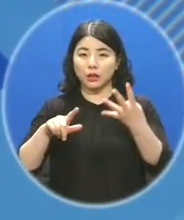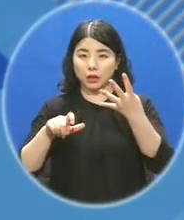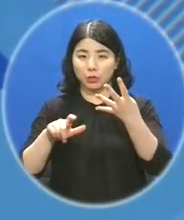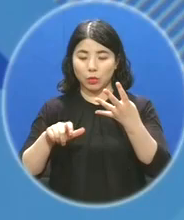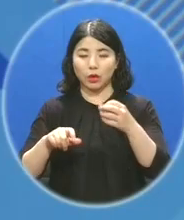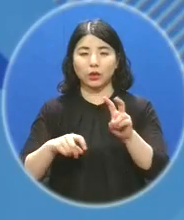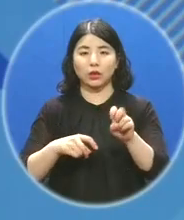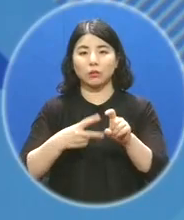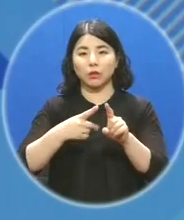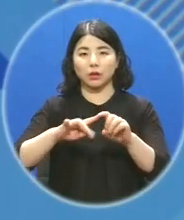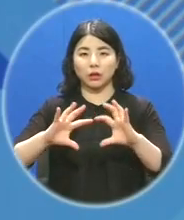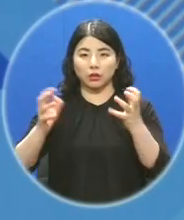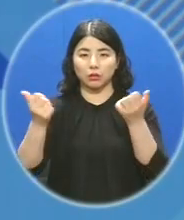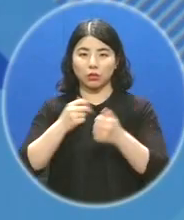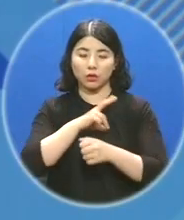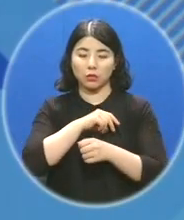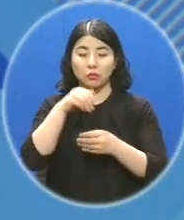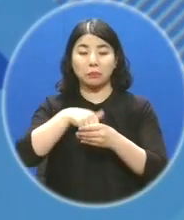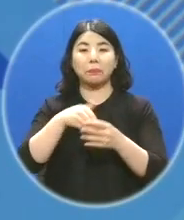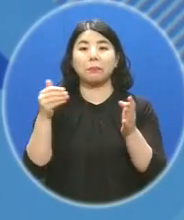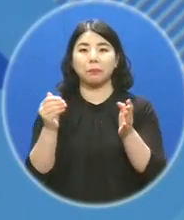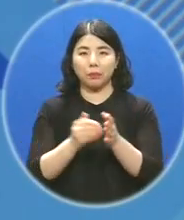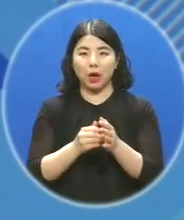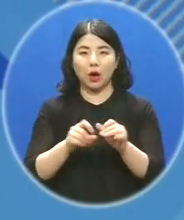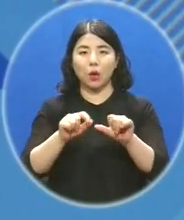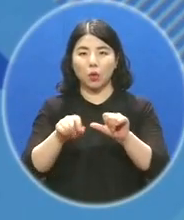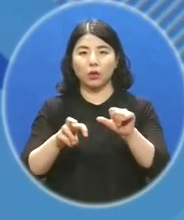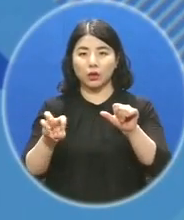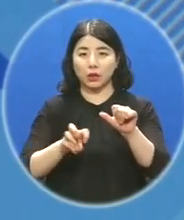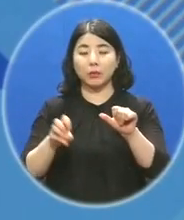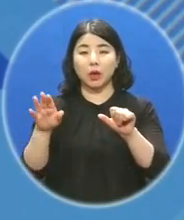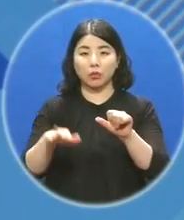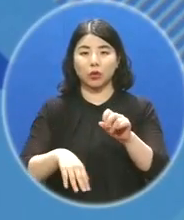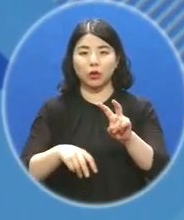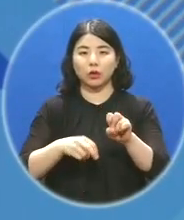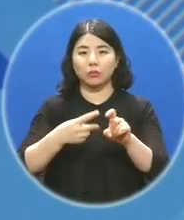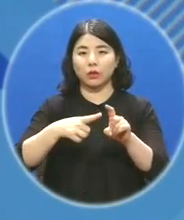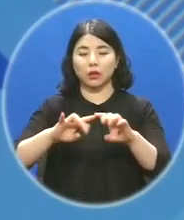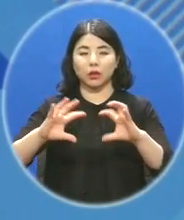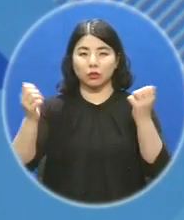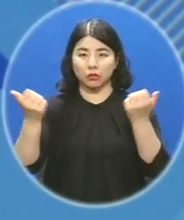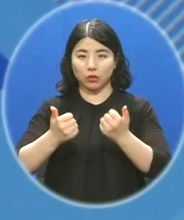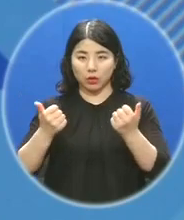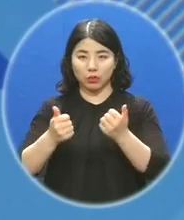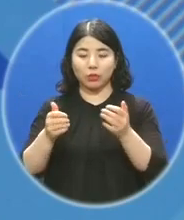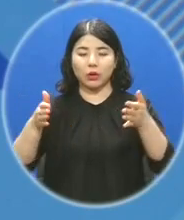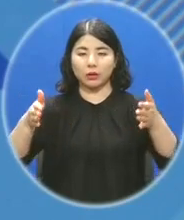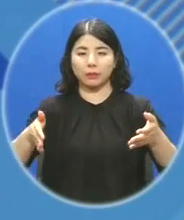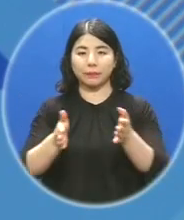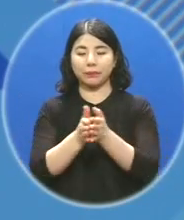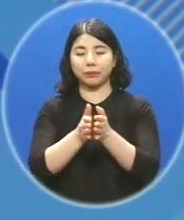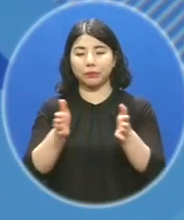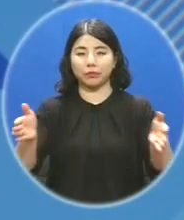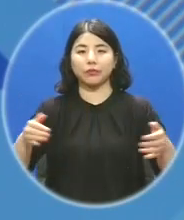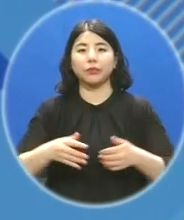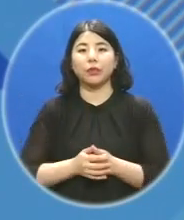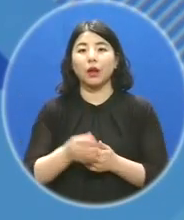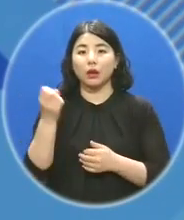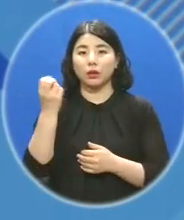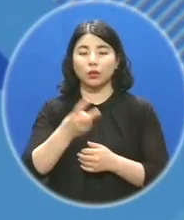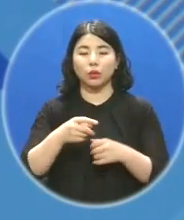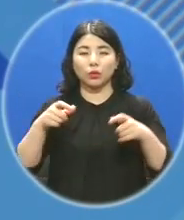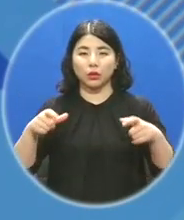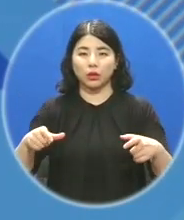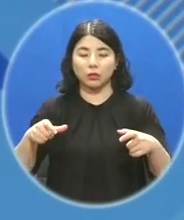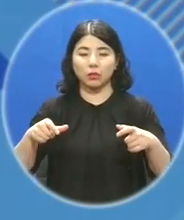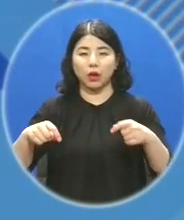21대 국회의원 선거가 치러졌습니다. 5월 30일부터 21대 국회의원의 임기가 시작이 됐는데요. 그리고